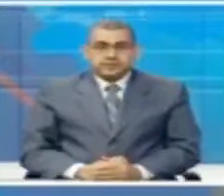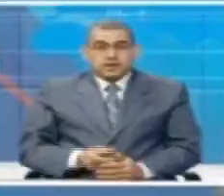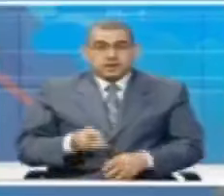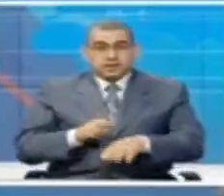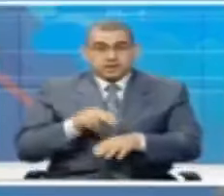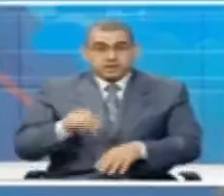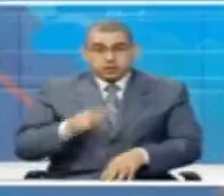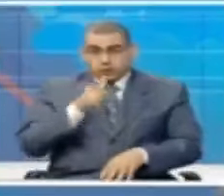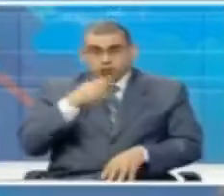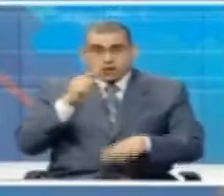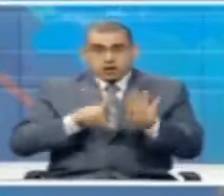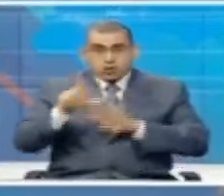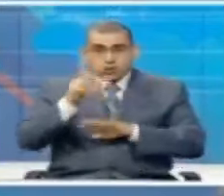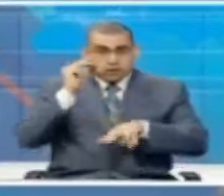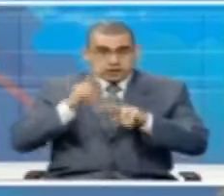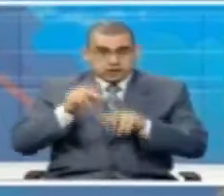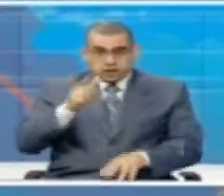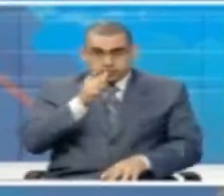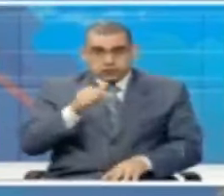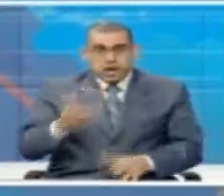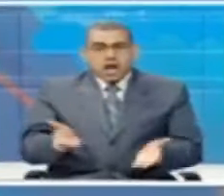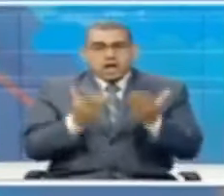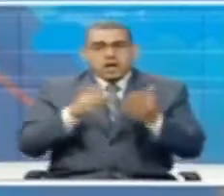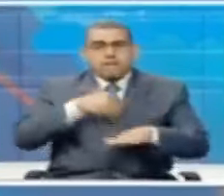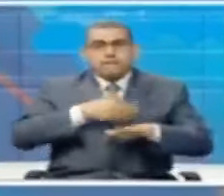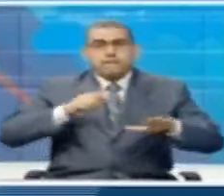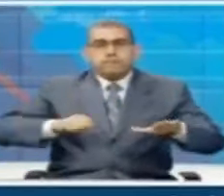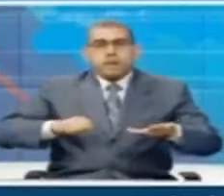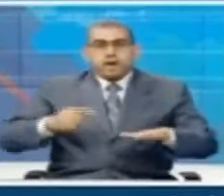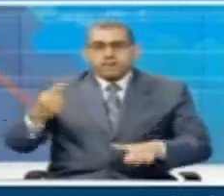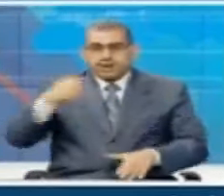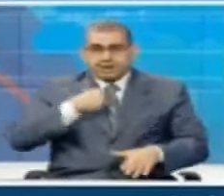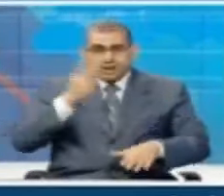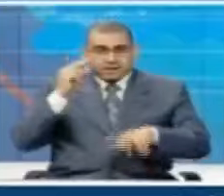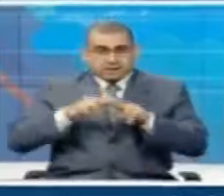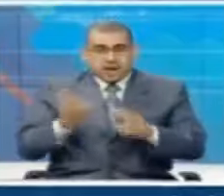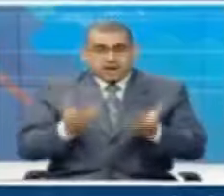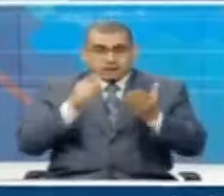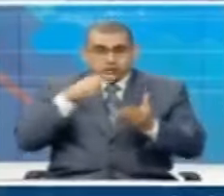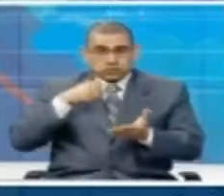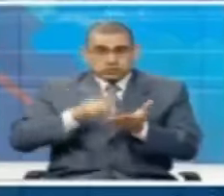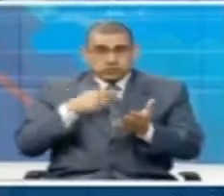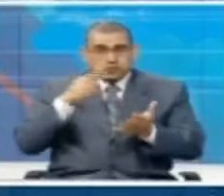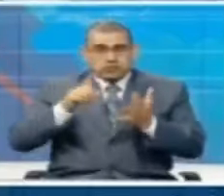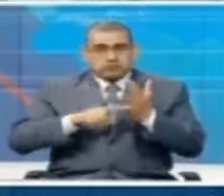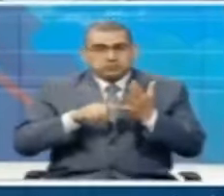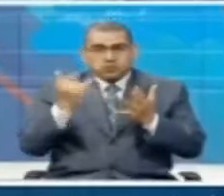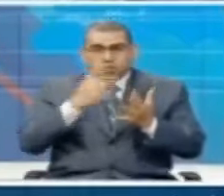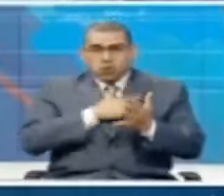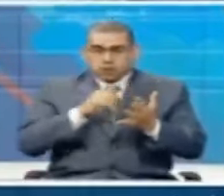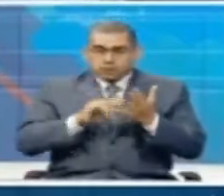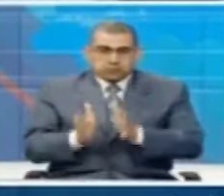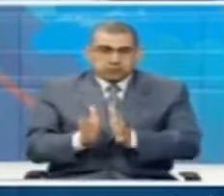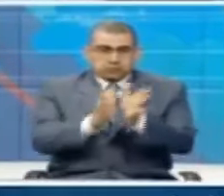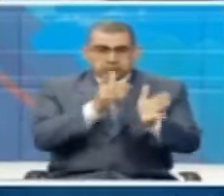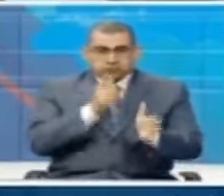يأتي هذا بينما أكد رئيس الوزراء الإسرائيلي بنيامين نتنياهو أن أي أحكام تصدرها المحكمة الجنائية الدولية لن يكون لها تأثير